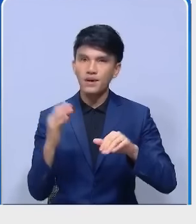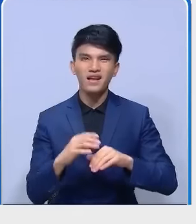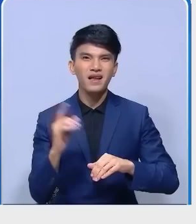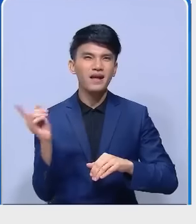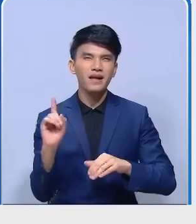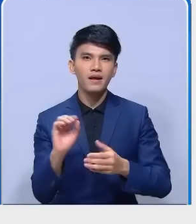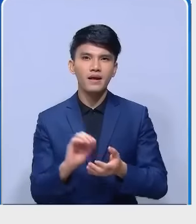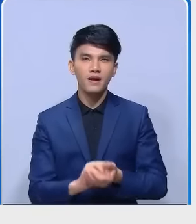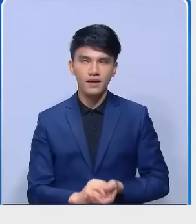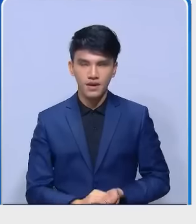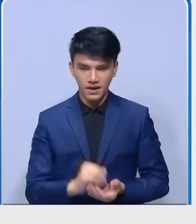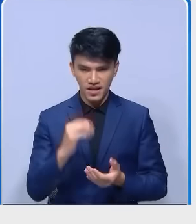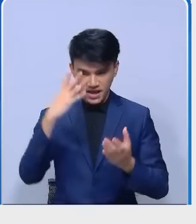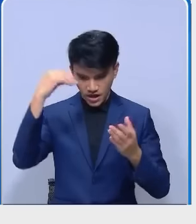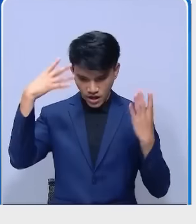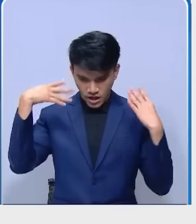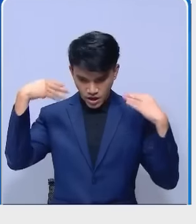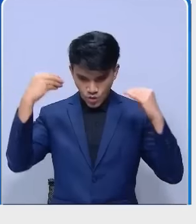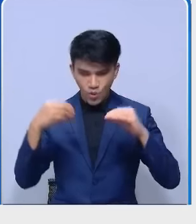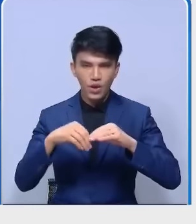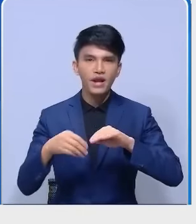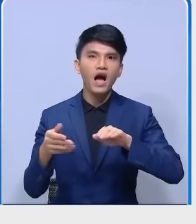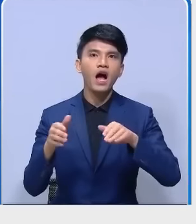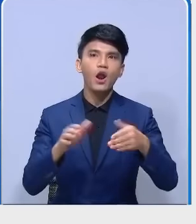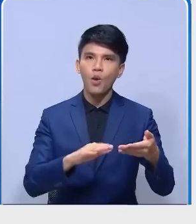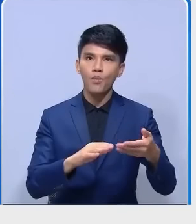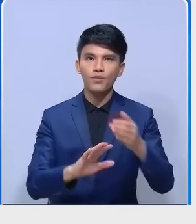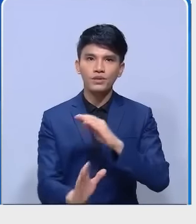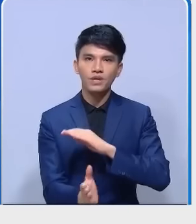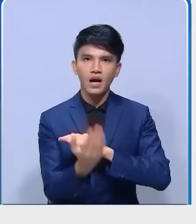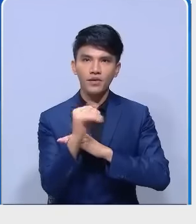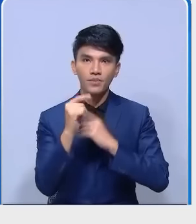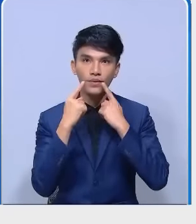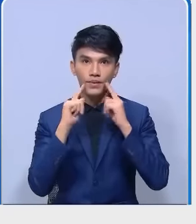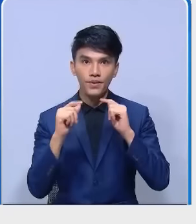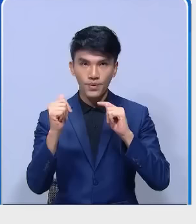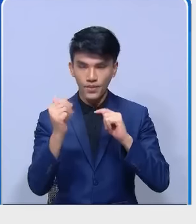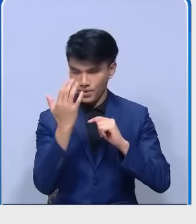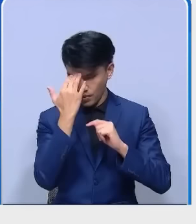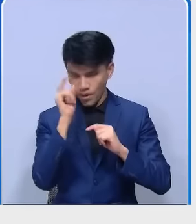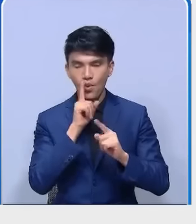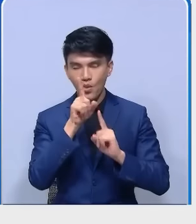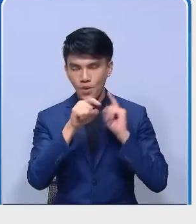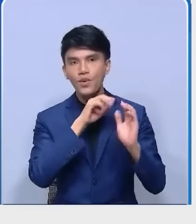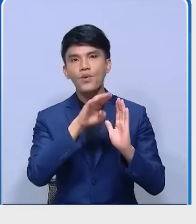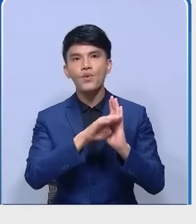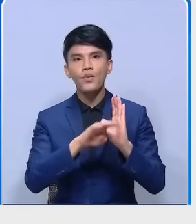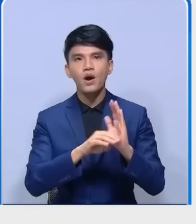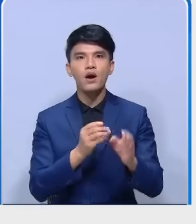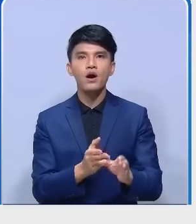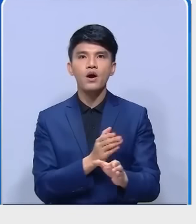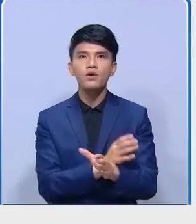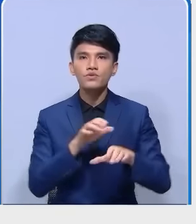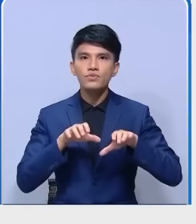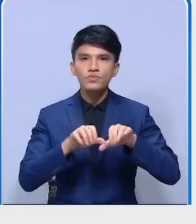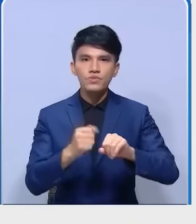เด็ดทีเด็ดเทวดาตกสวรรค์หรือไม่วันนี้ 10:00นมีคำตอบหลังจากซักถามบอส PAก่อนควบคุม